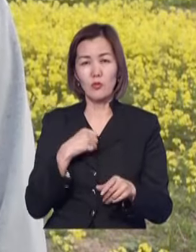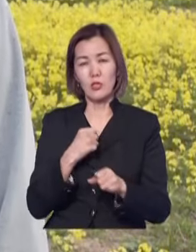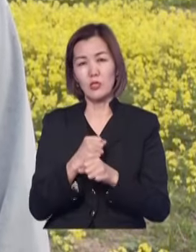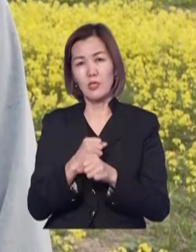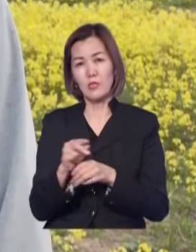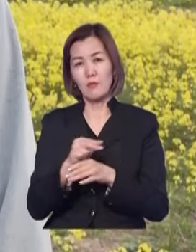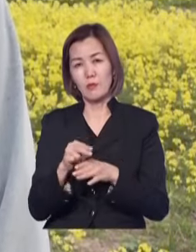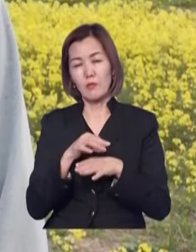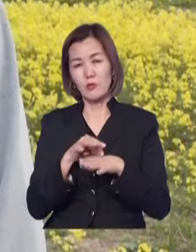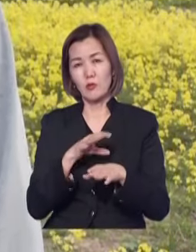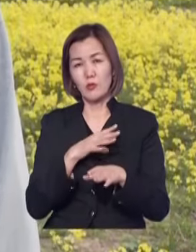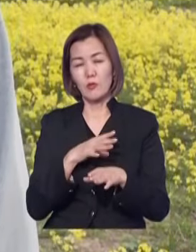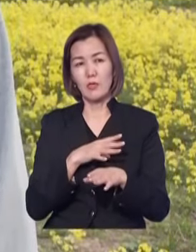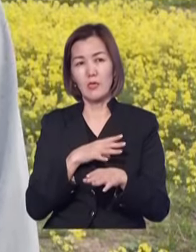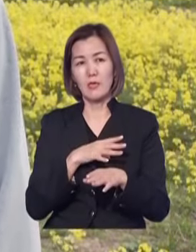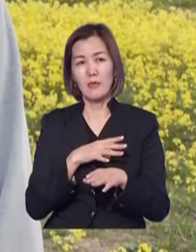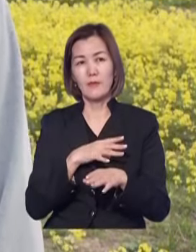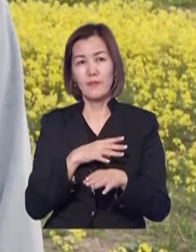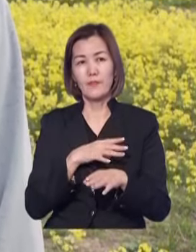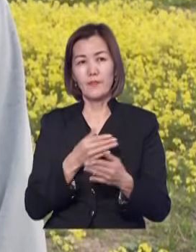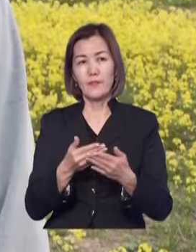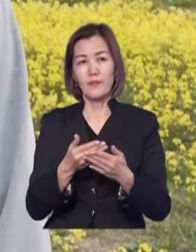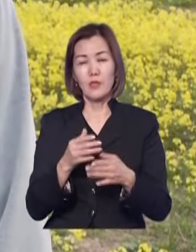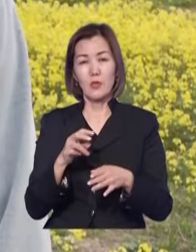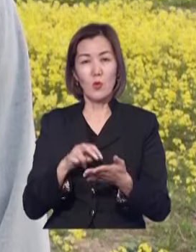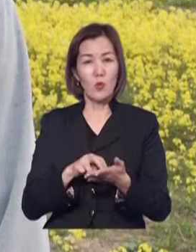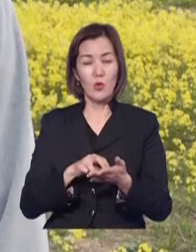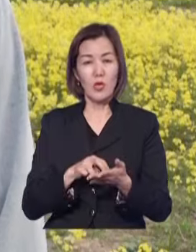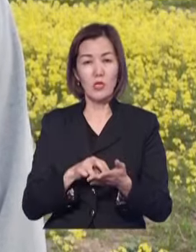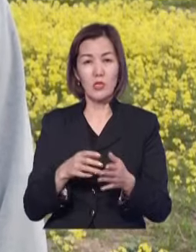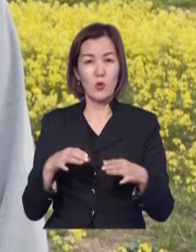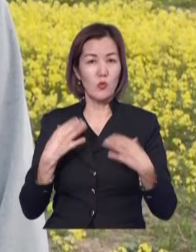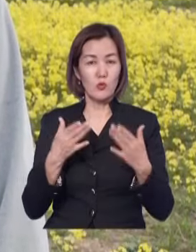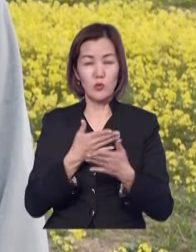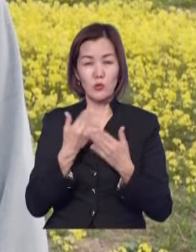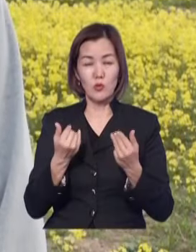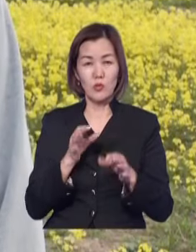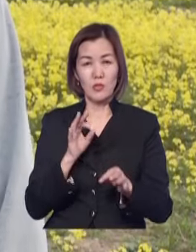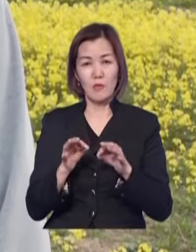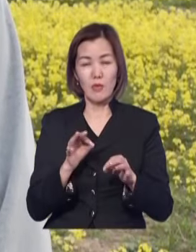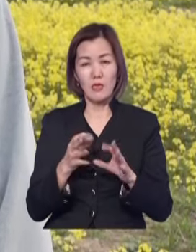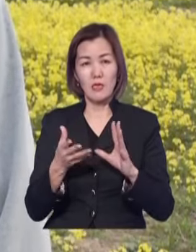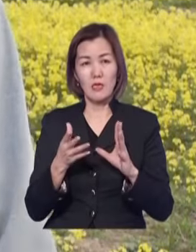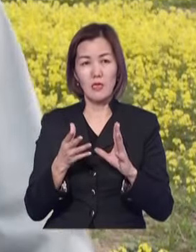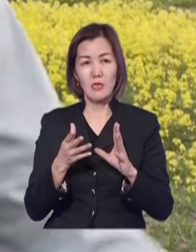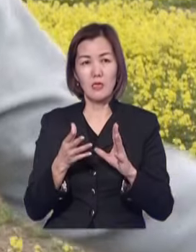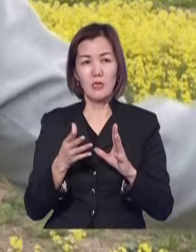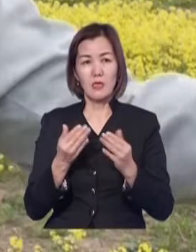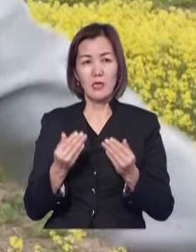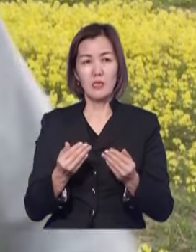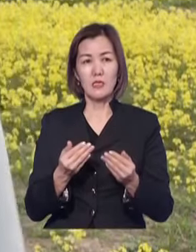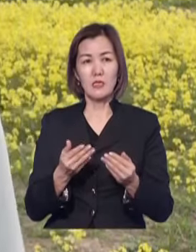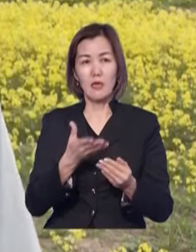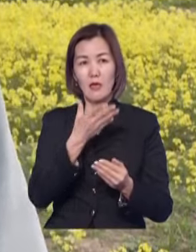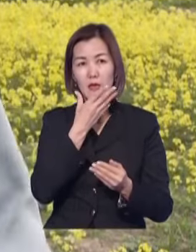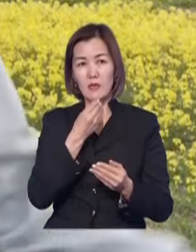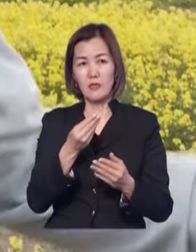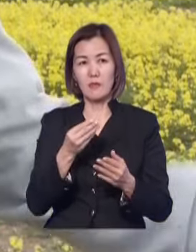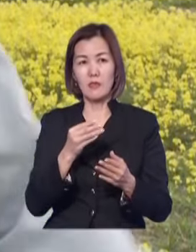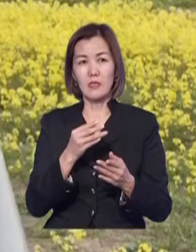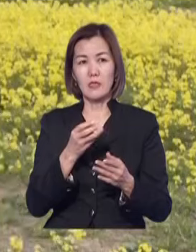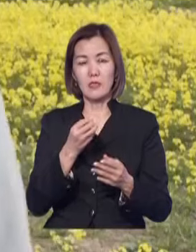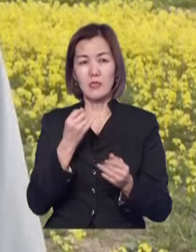емдеп жатыр. Бүгінгі күні енді алдындағыдай қорқатындай үрей жоқ. Нәтиже бар. Қараңызшы қандай керемет сапсары